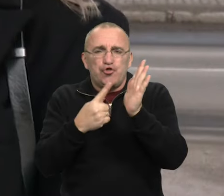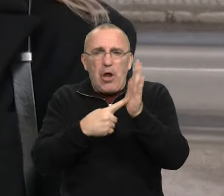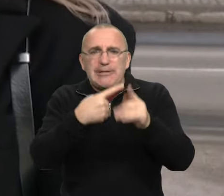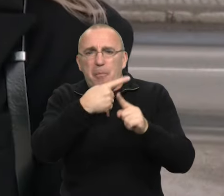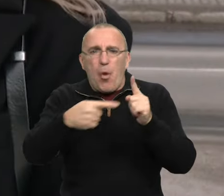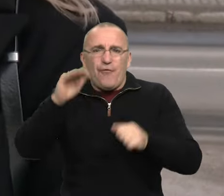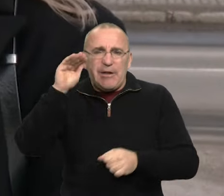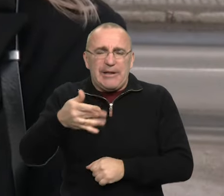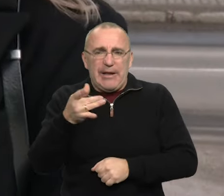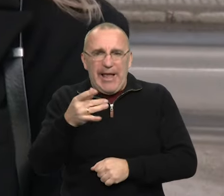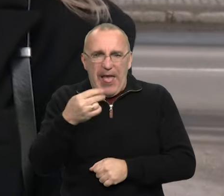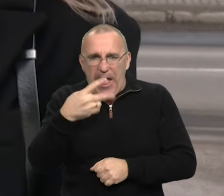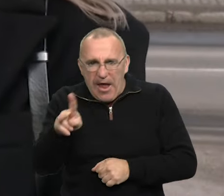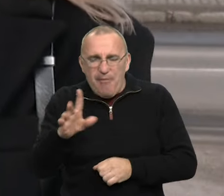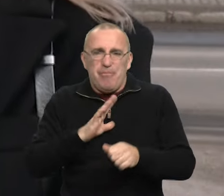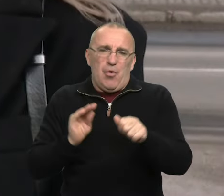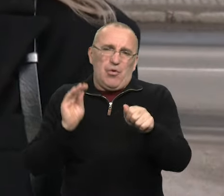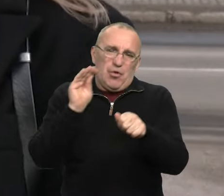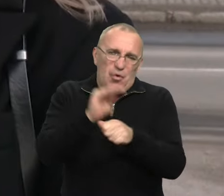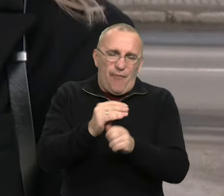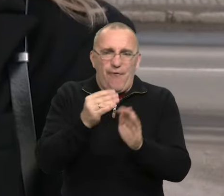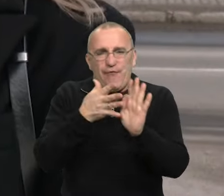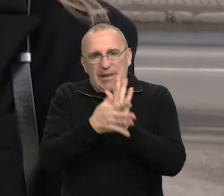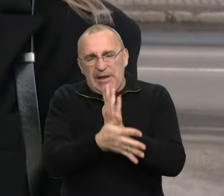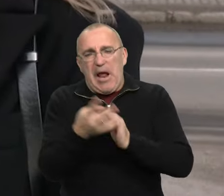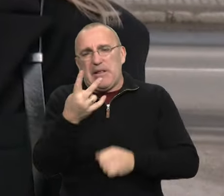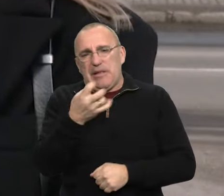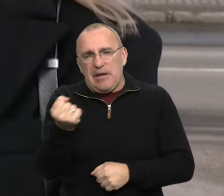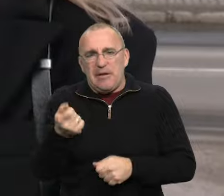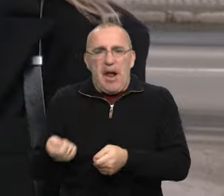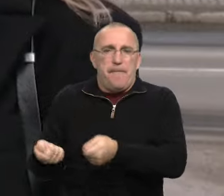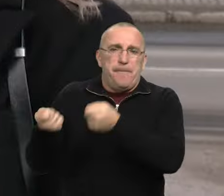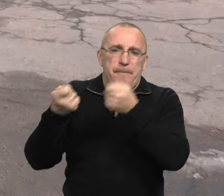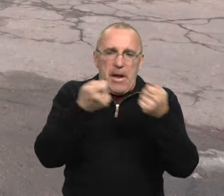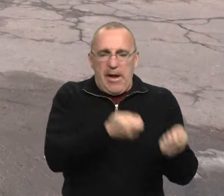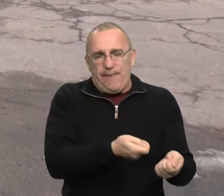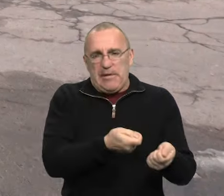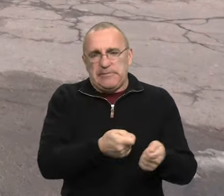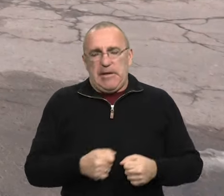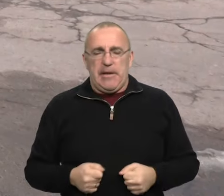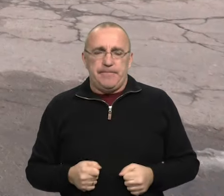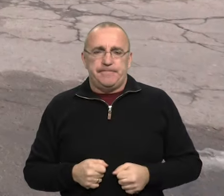євро Ну плюс додаткові були ясно що витрати на перевезення